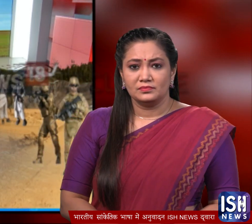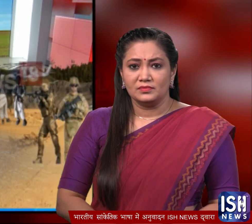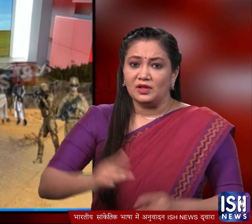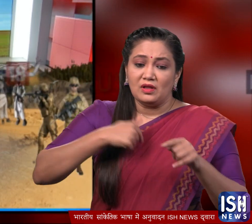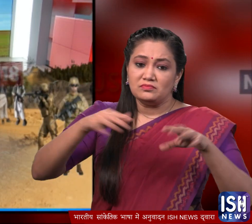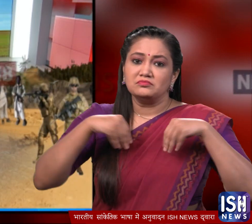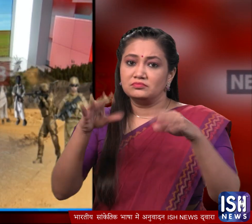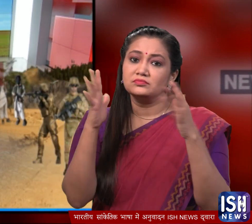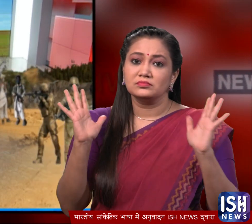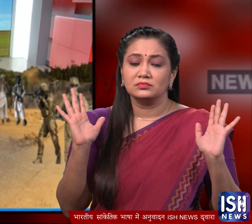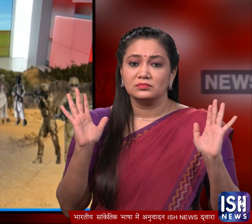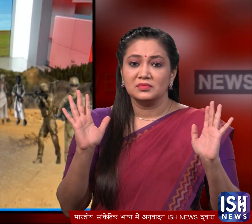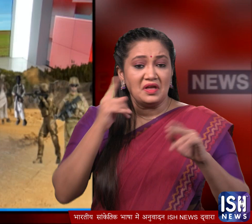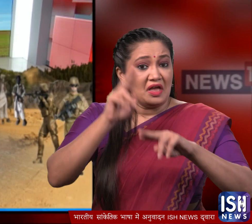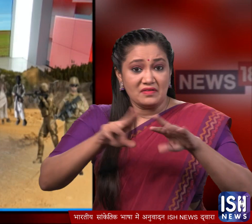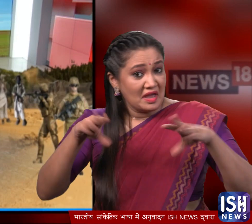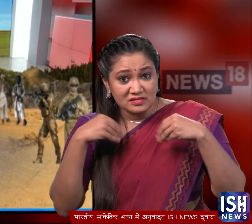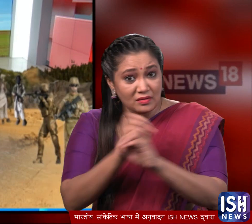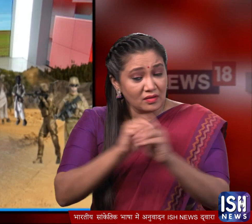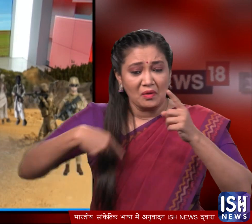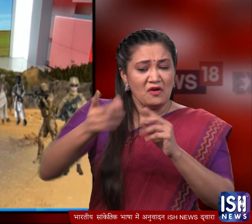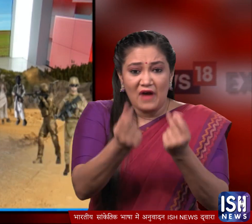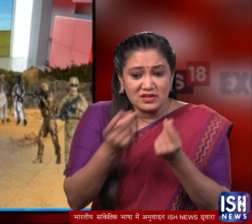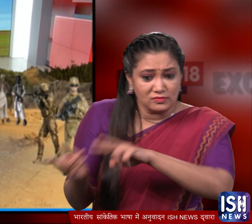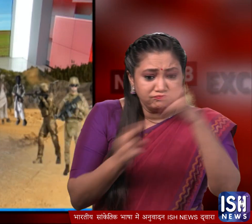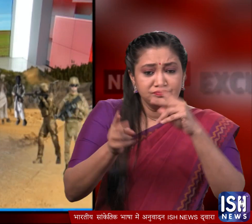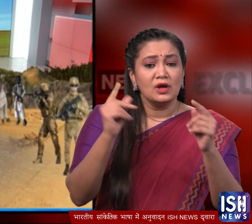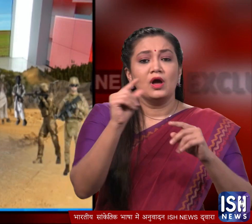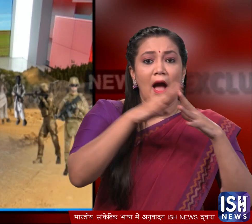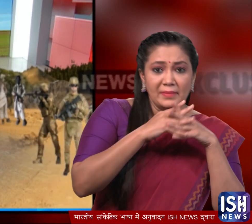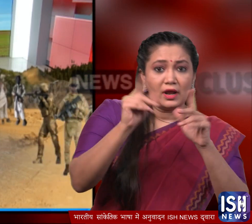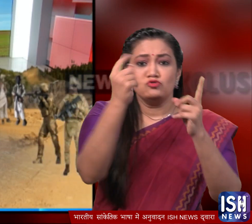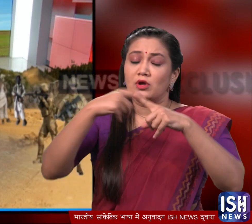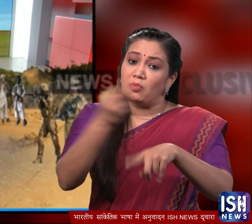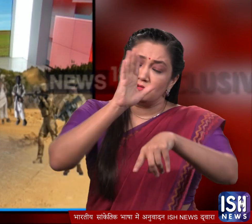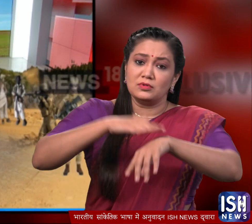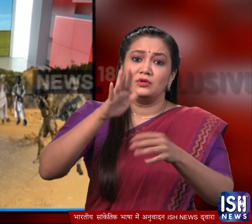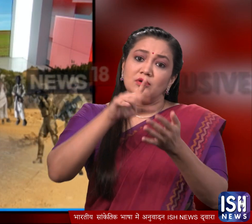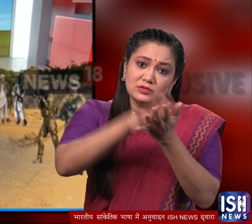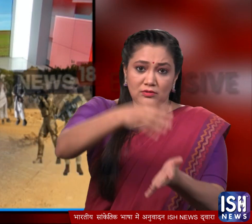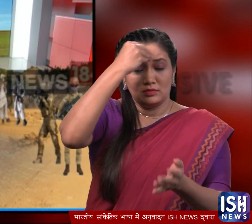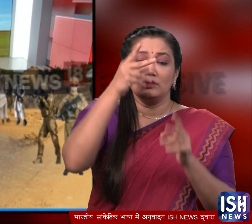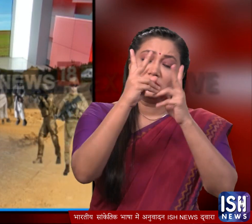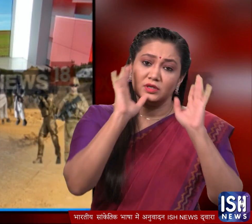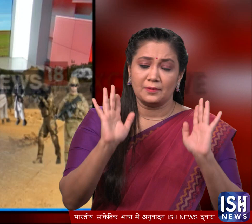जवाब नहीं होगा, और तब भी वो नहीं माने तो उन दोनों मुल्कों को अंजाम भुगतने के लिए तैयार रहना